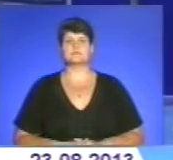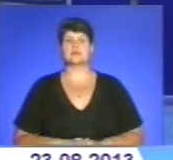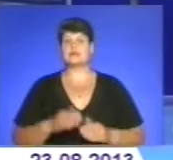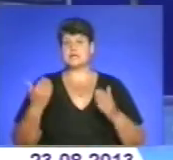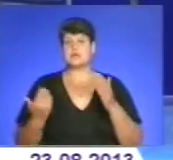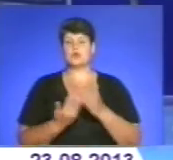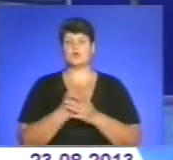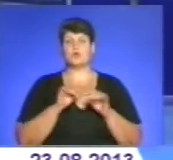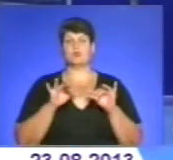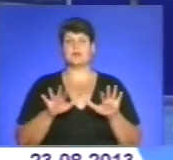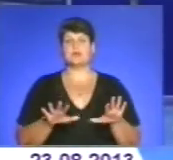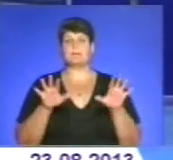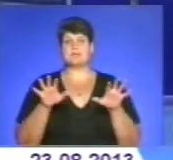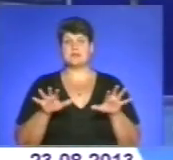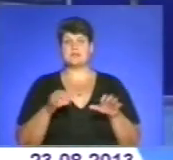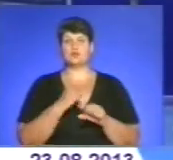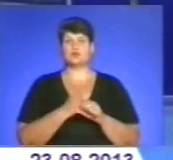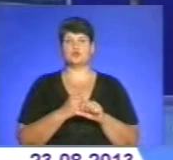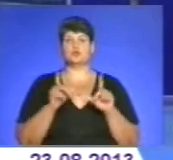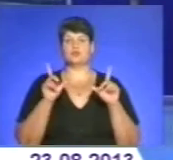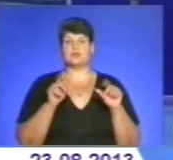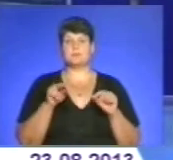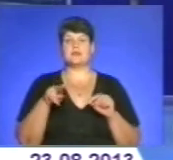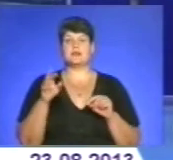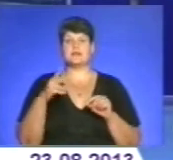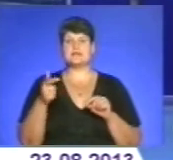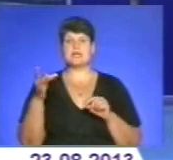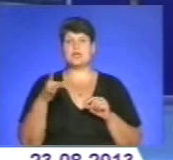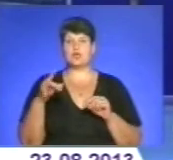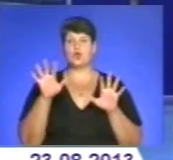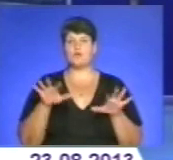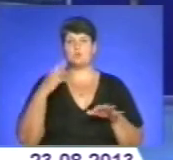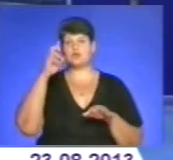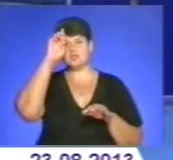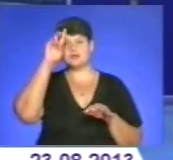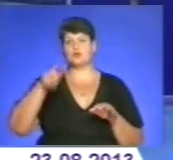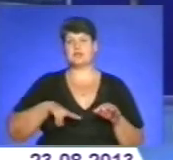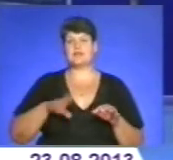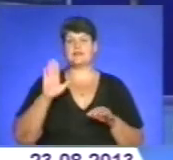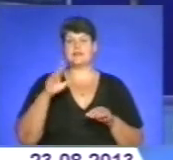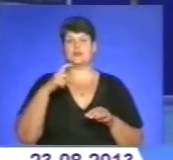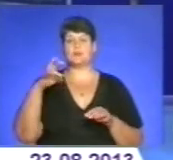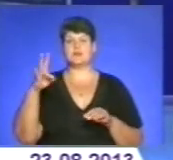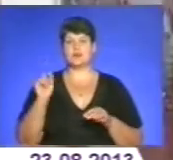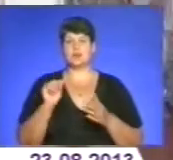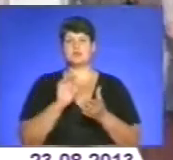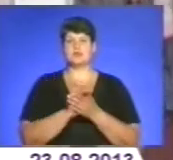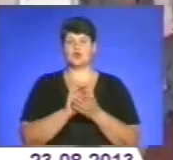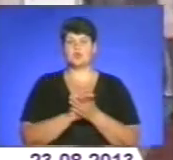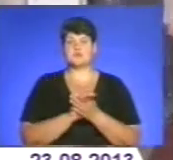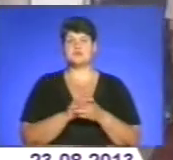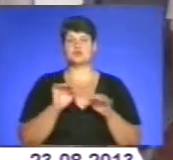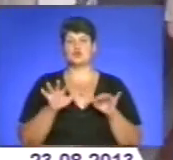І знову до подій місцевих. Під час робочої поїздки у Підгаєцький район голова обласної державної адміністрації Валентин Хоптян ознайомився з